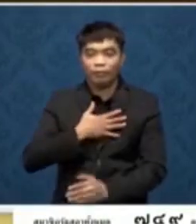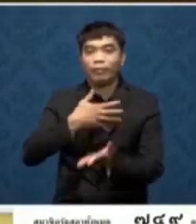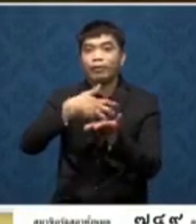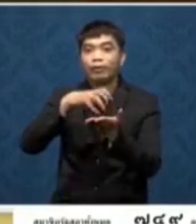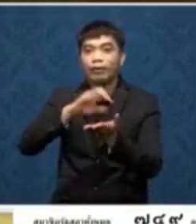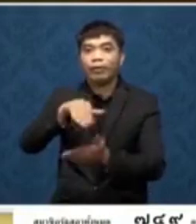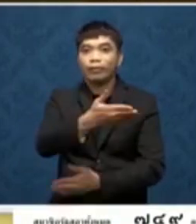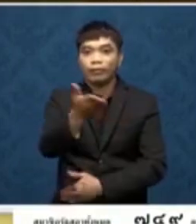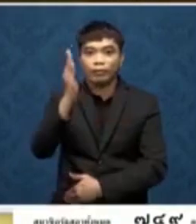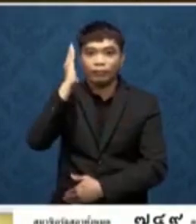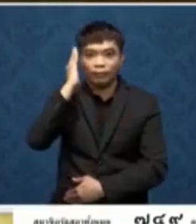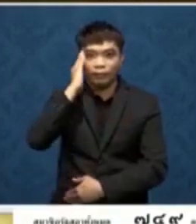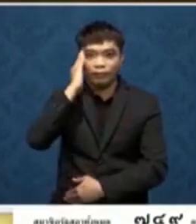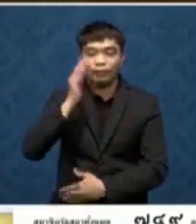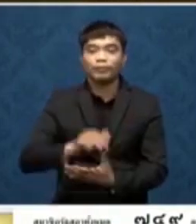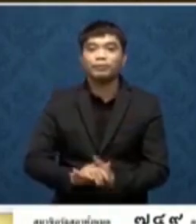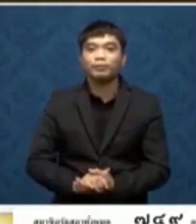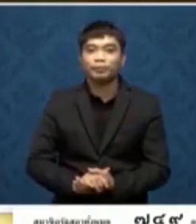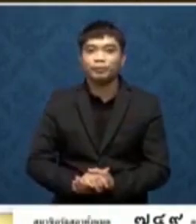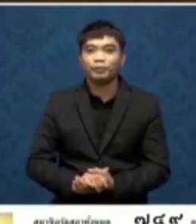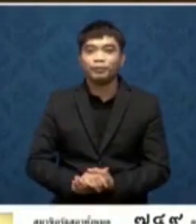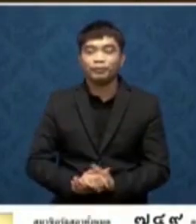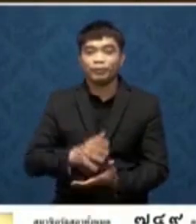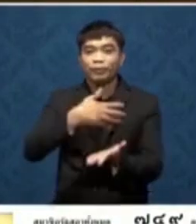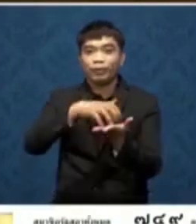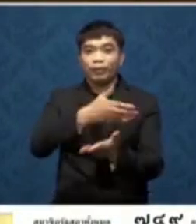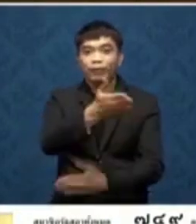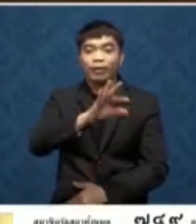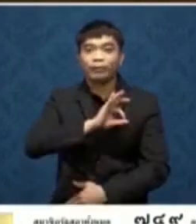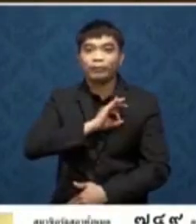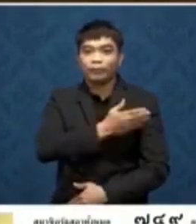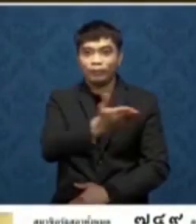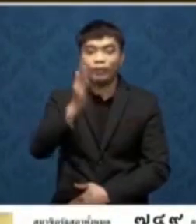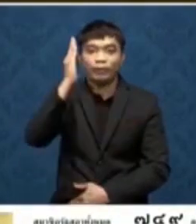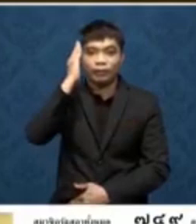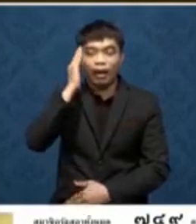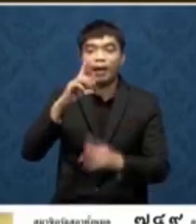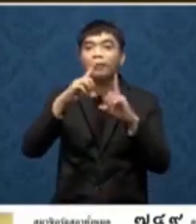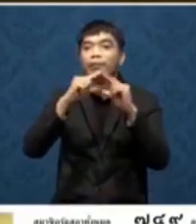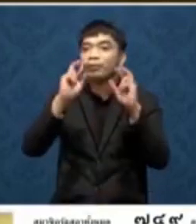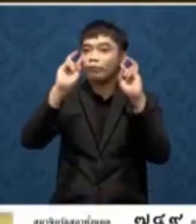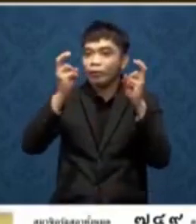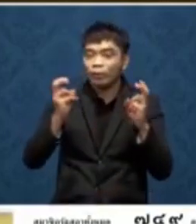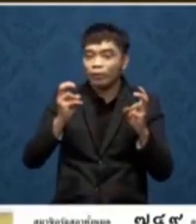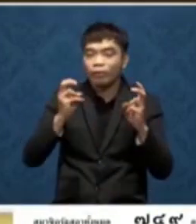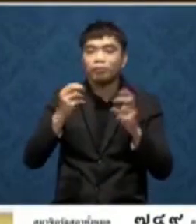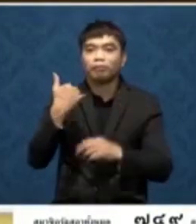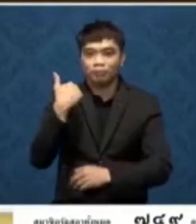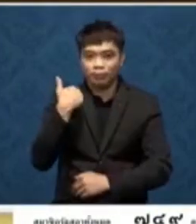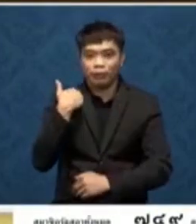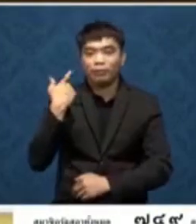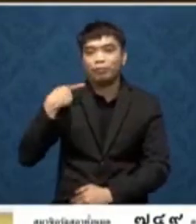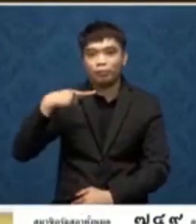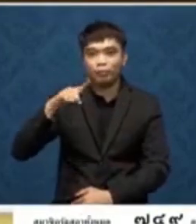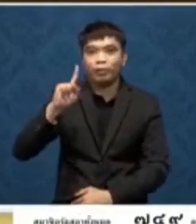จ้งให้ท่านสมาชิกได้รับทราบ 2-3 เรื่องนะครับเพื่อประโย